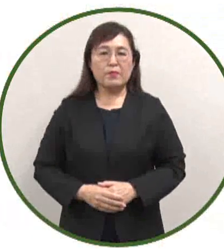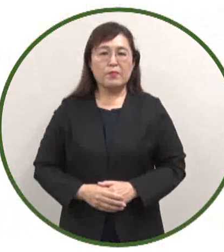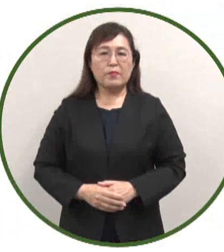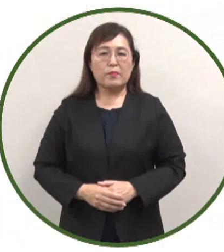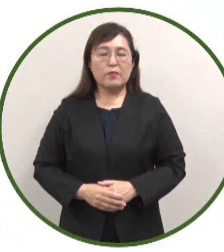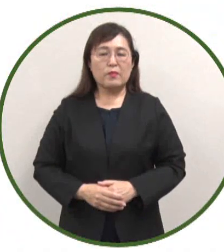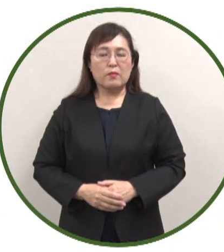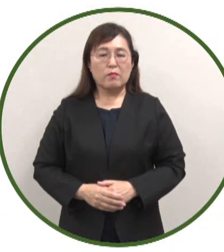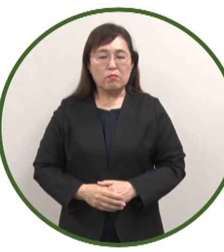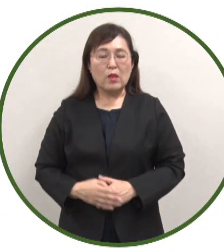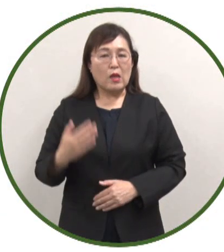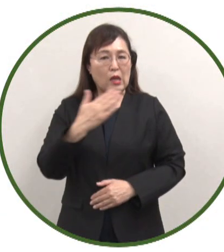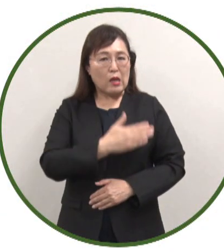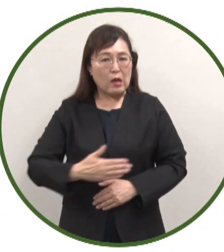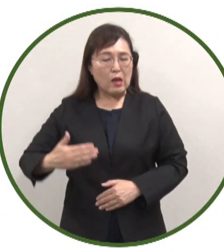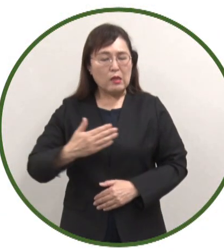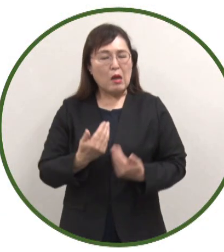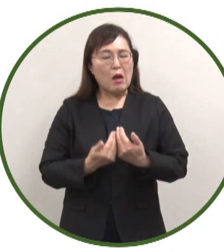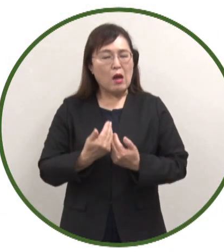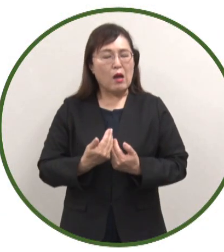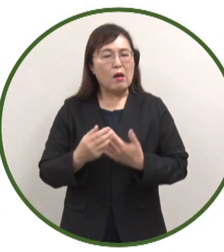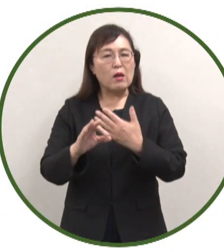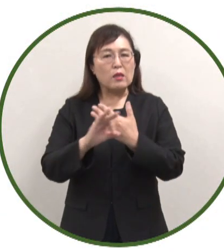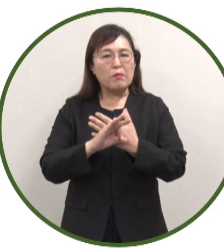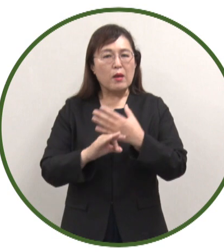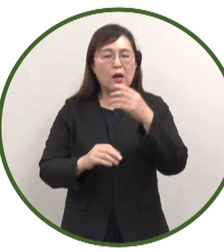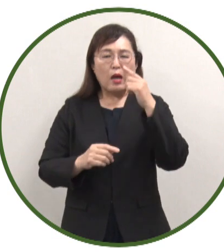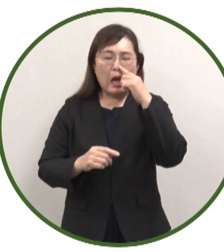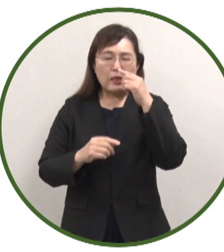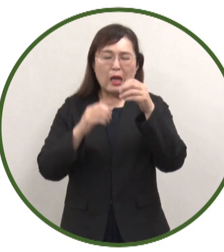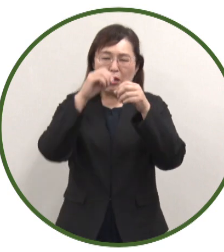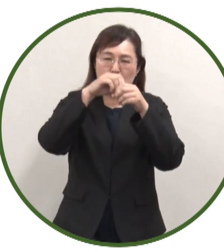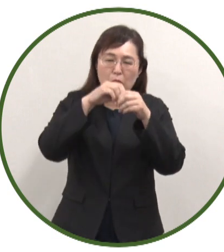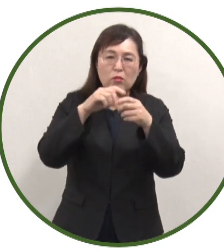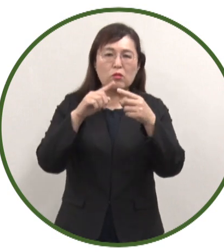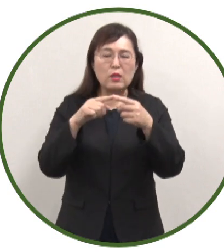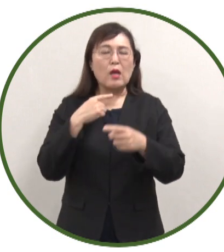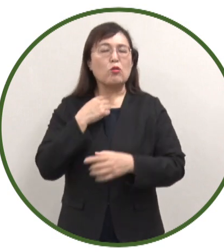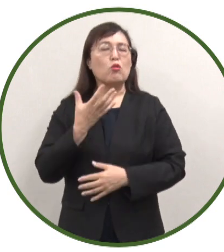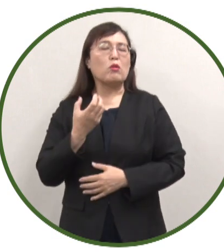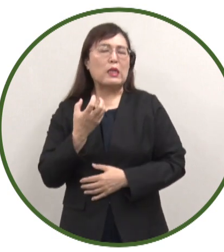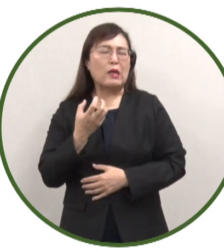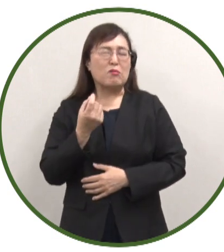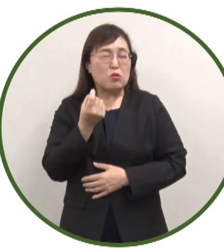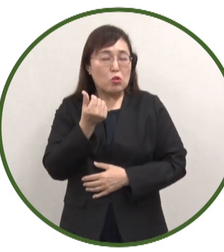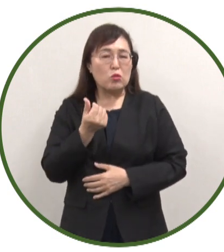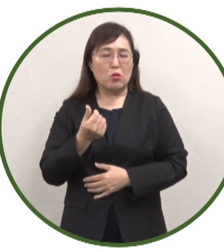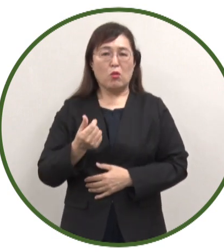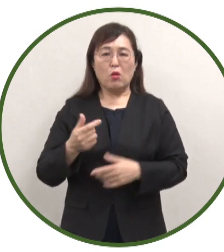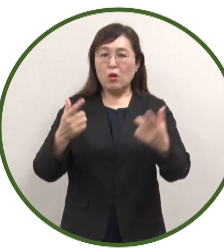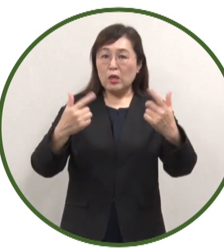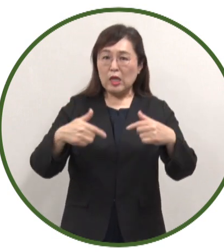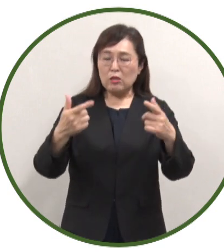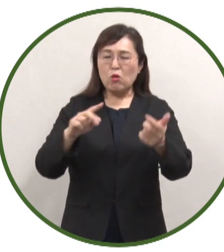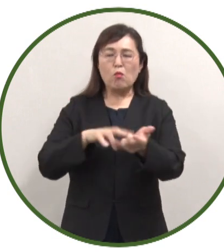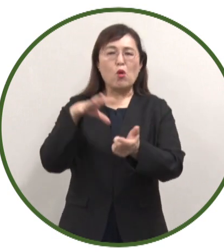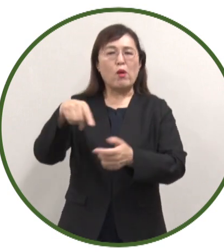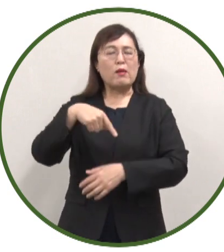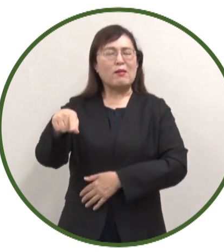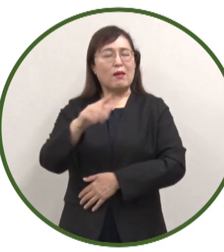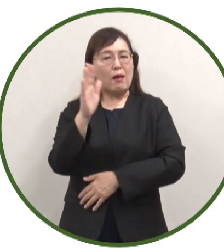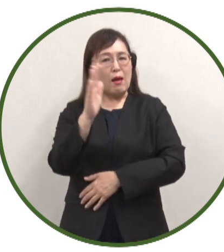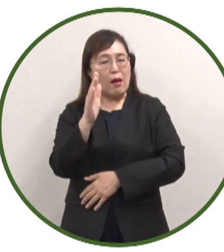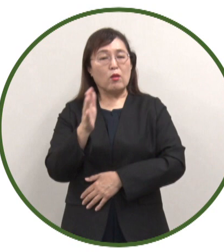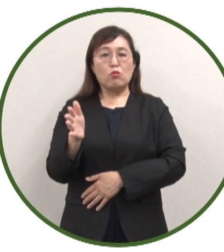また鼻づまりや喉の痛み、ちょっとしたものでありますけれども、普段なら病院に行こうとは思わない